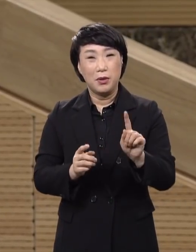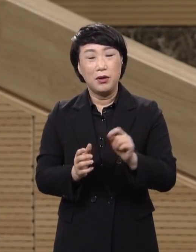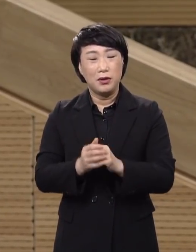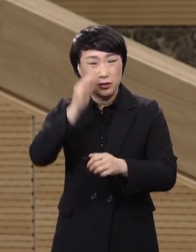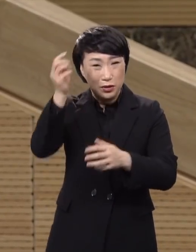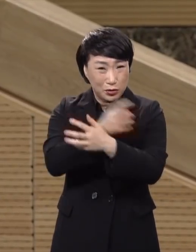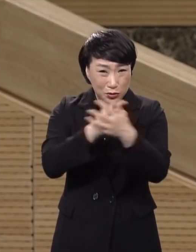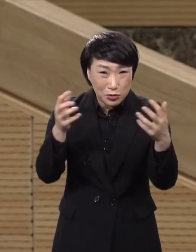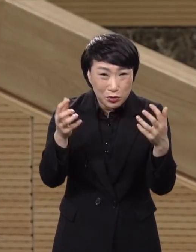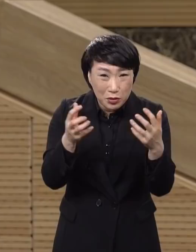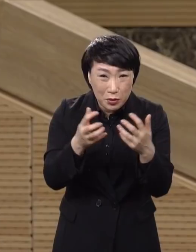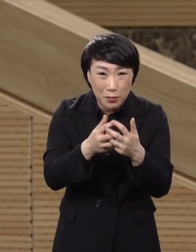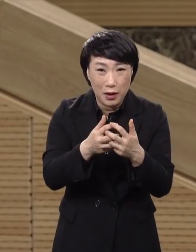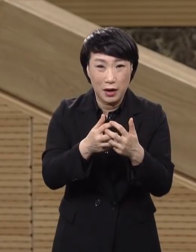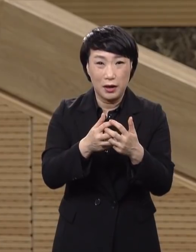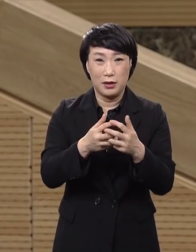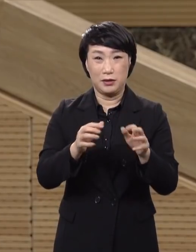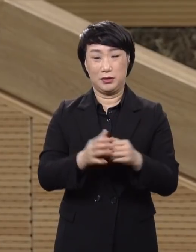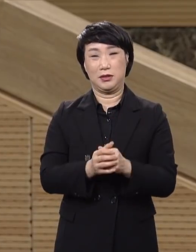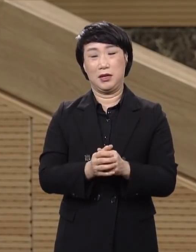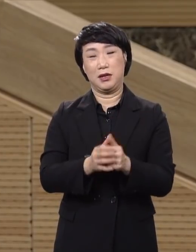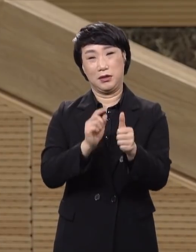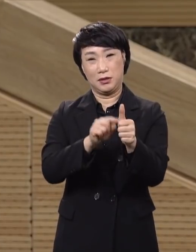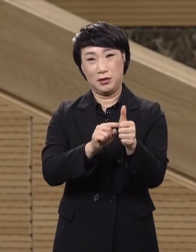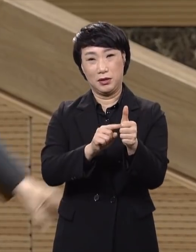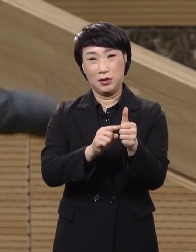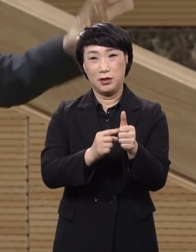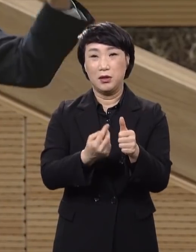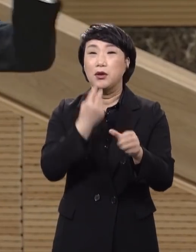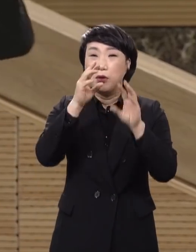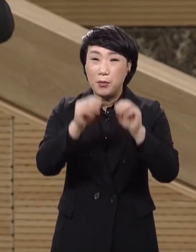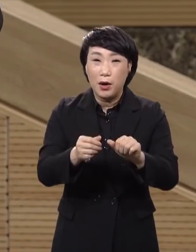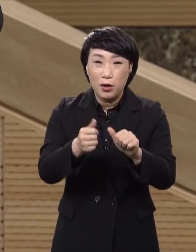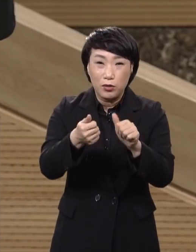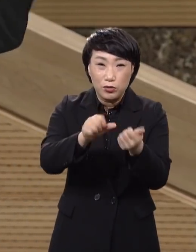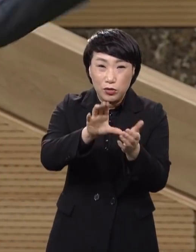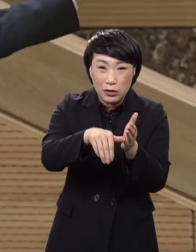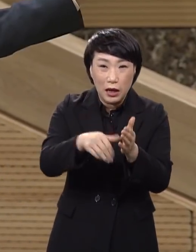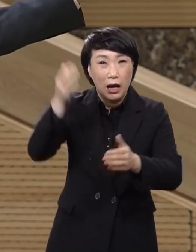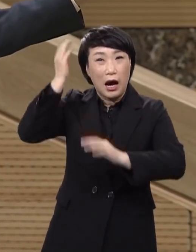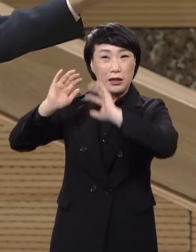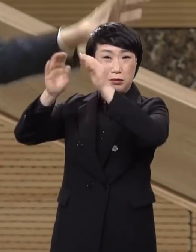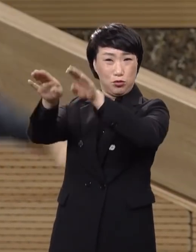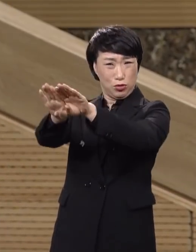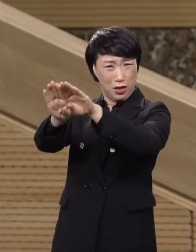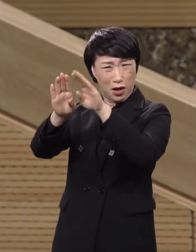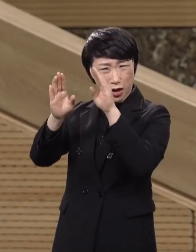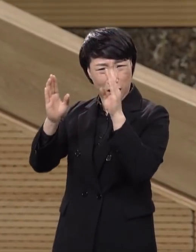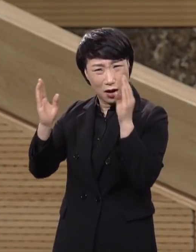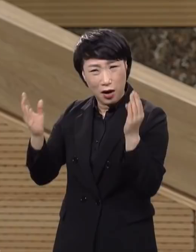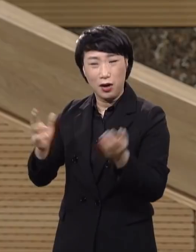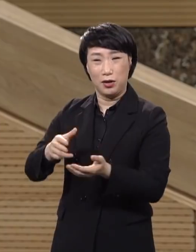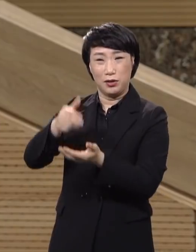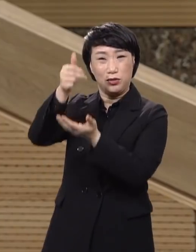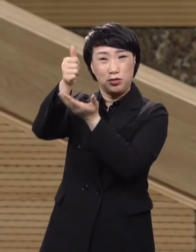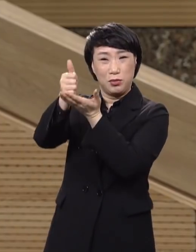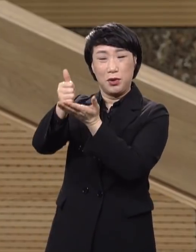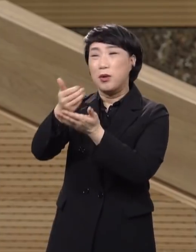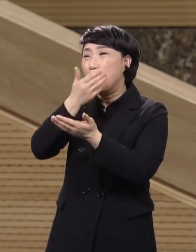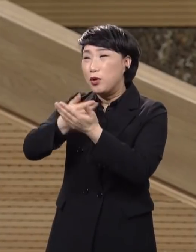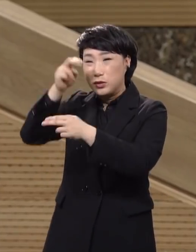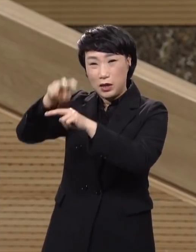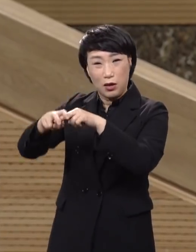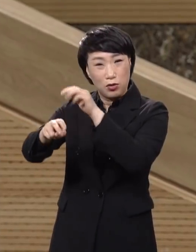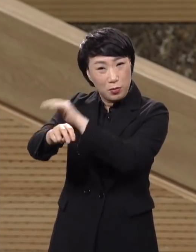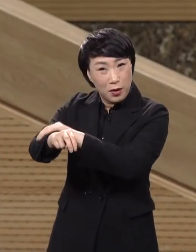성령이 충만했고 그가 숨질 때 하늘 문이 확 열리며 주님이 보좌